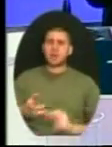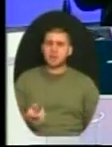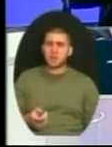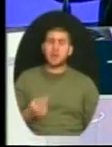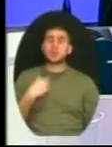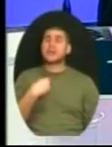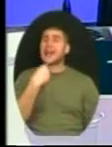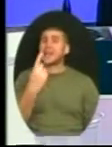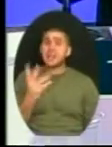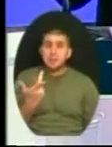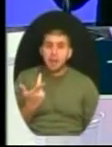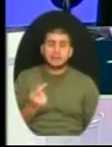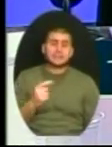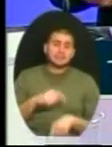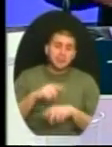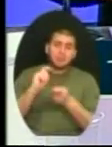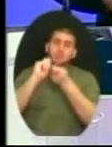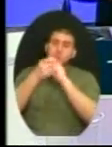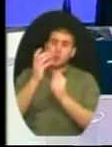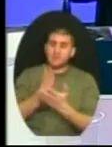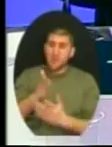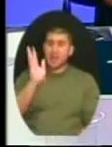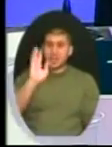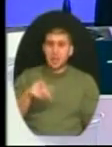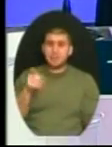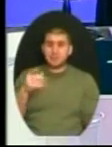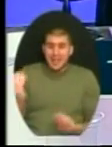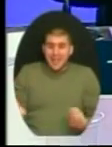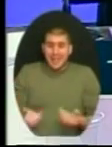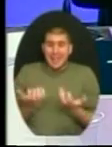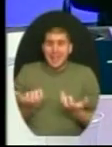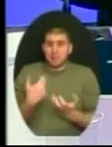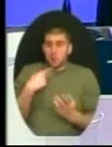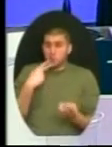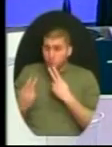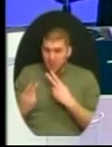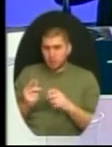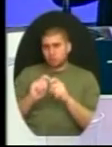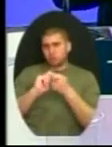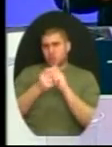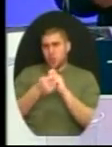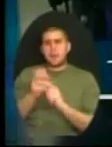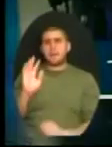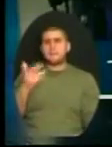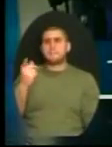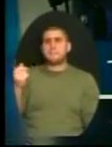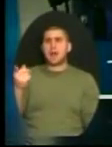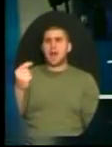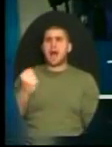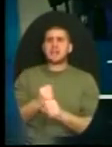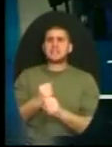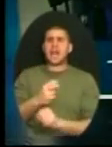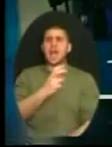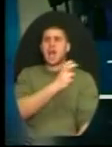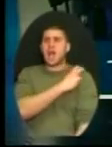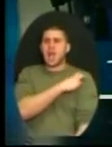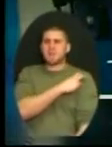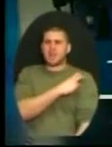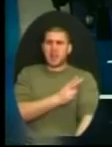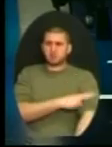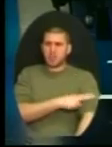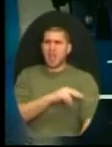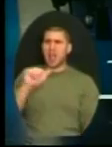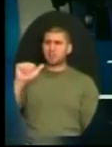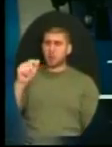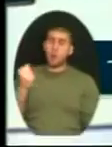רגע, רוצה לומר, שזמנים משתנים, גם האמצעים שאנחנו מגיבים בהם משתנים. מסה אלשך, יכול להיות שהוא לא עשה את זה באופן מושלם,